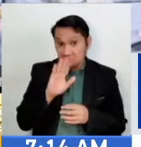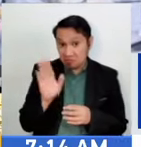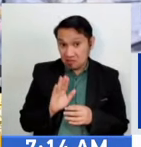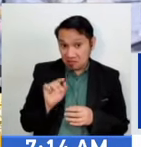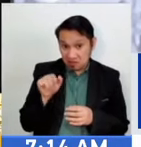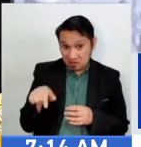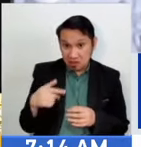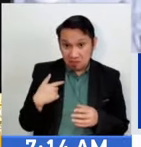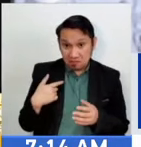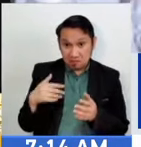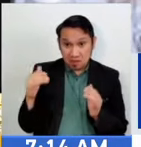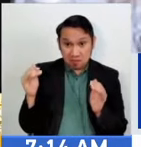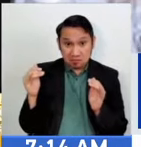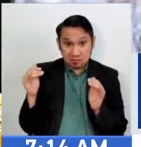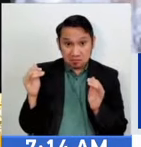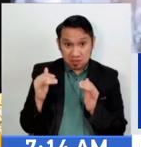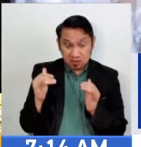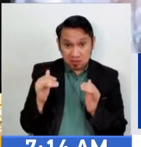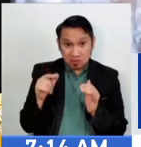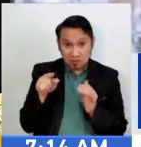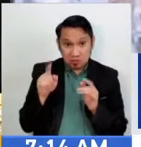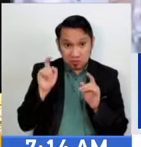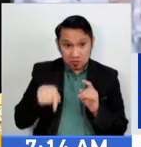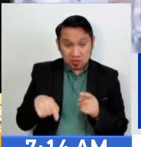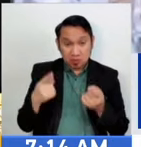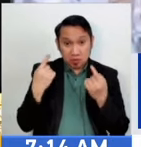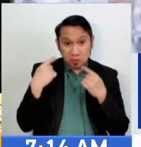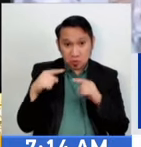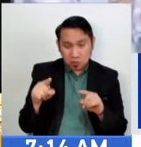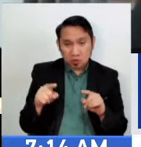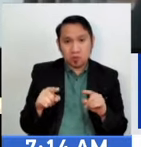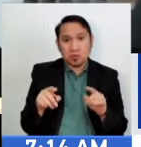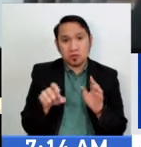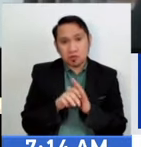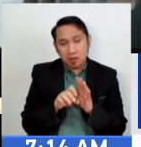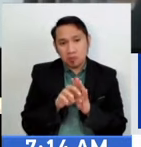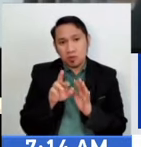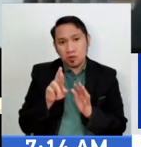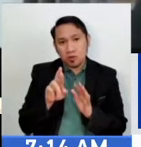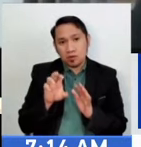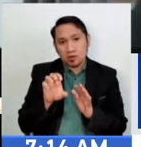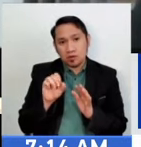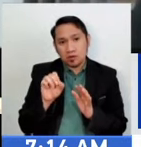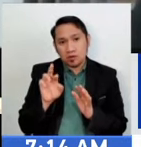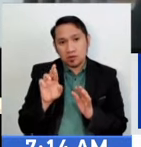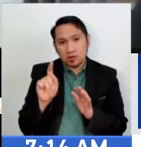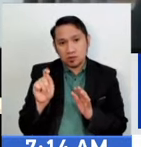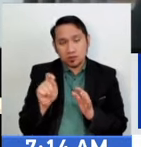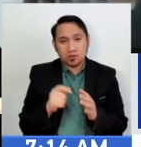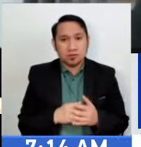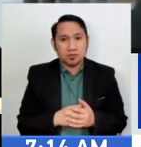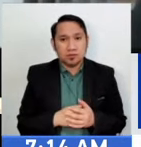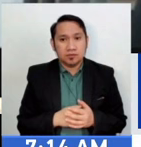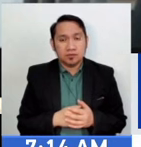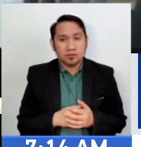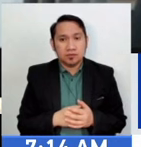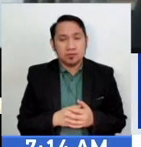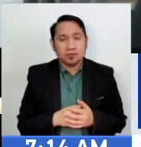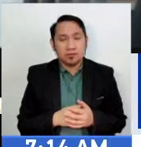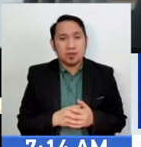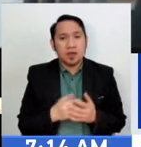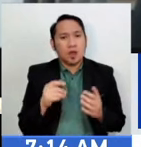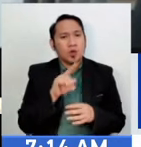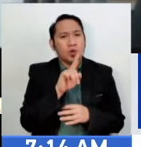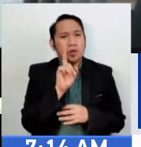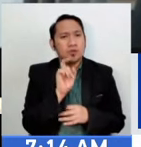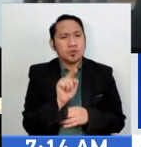nila pumunta sa mga resort? Resort, none, Madam Chair. Ano pong mga internal safeguards ang